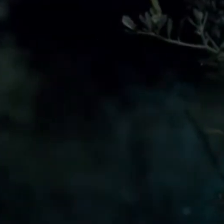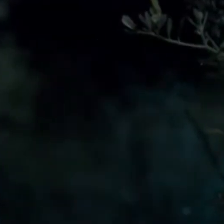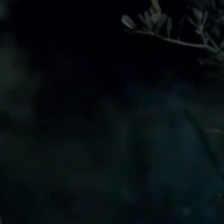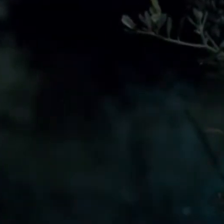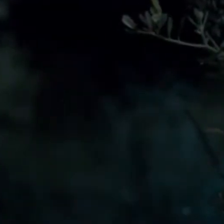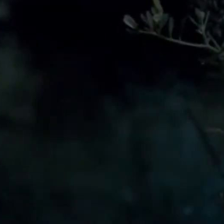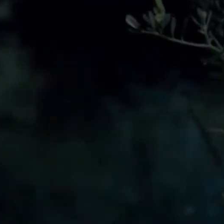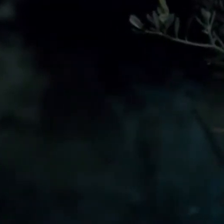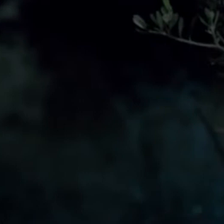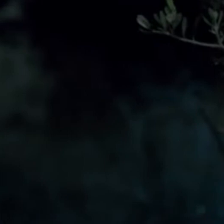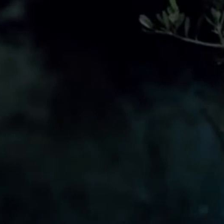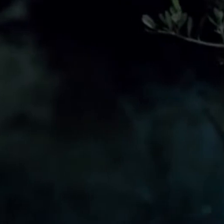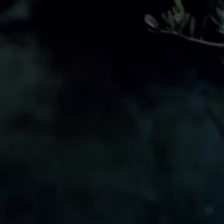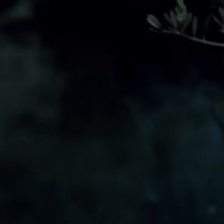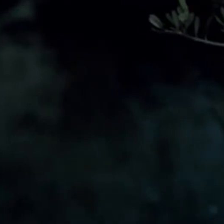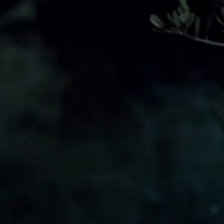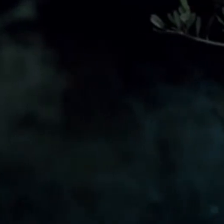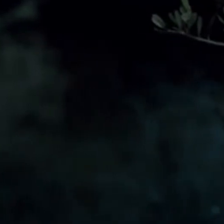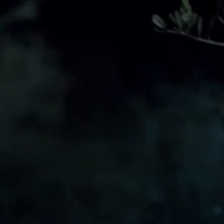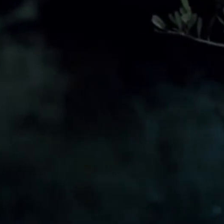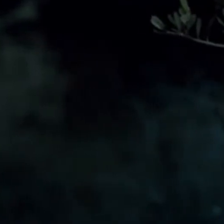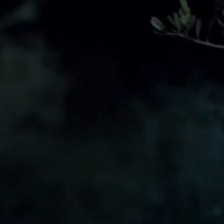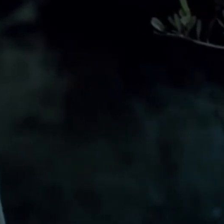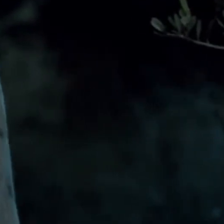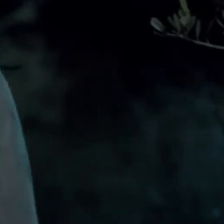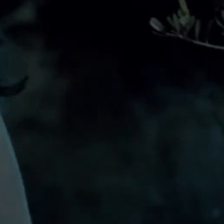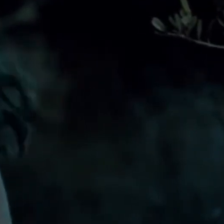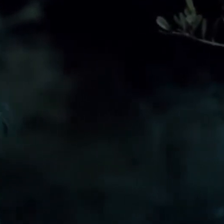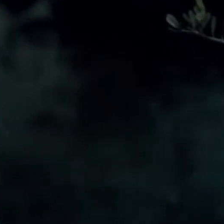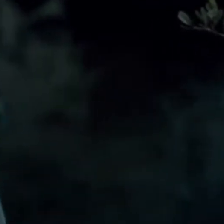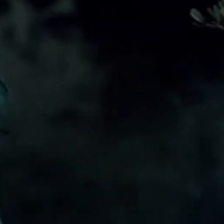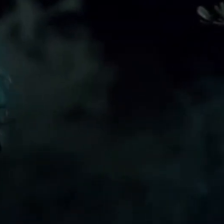Ağlamaklı ikisini izleyip döndü. Koşarak çıktı ormandan yukarı.